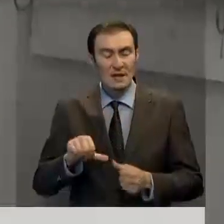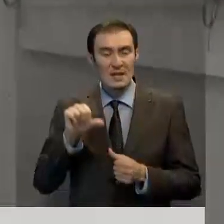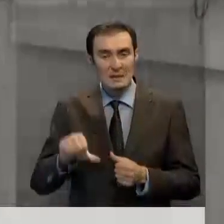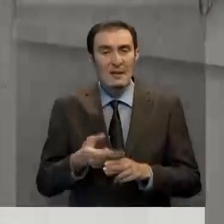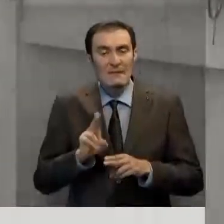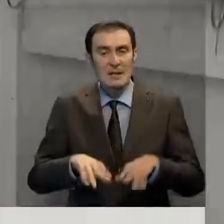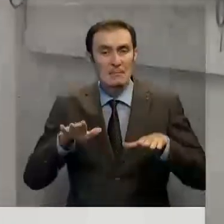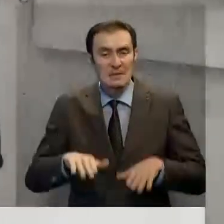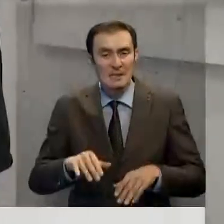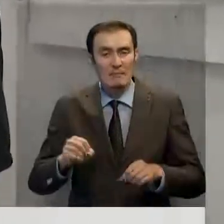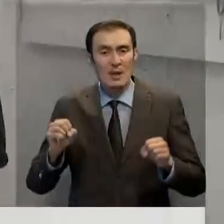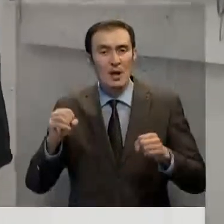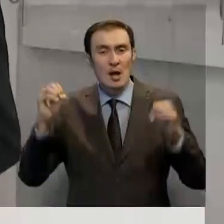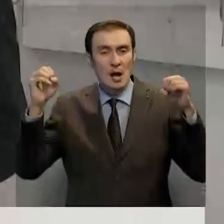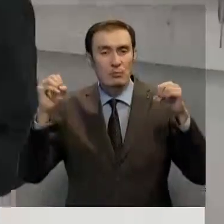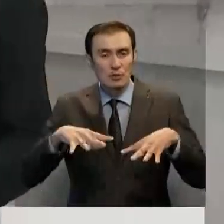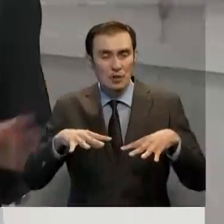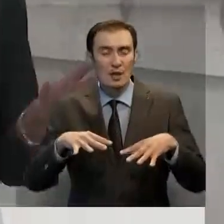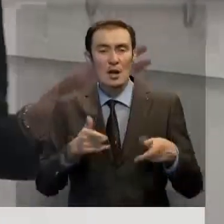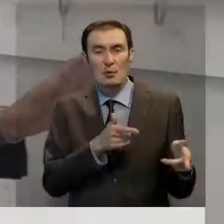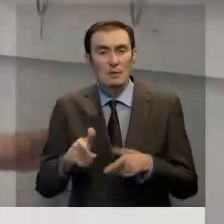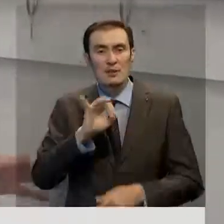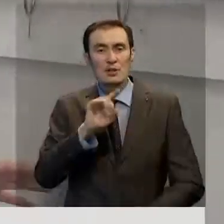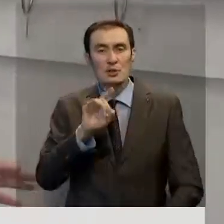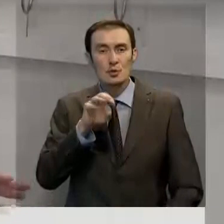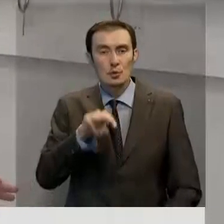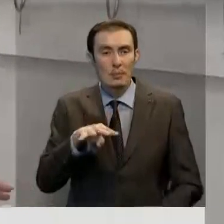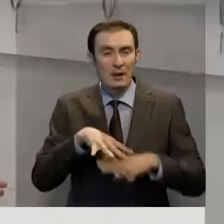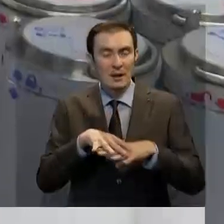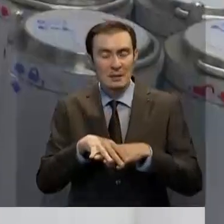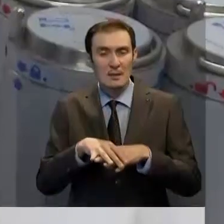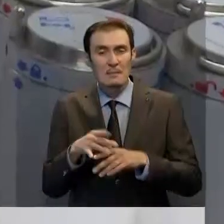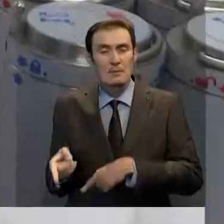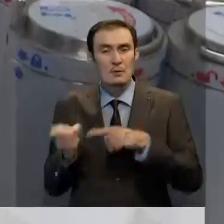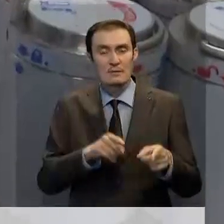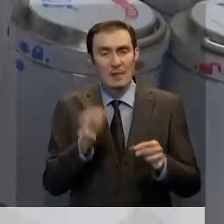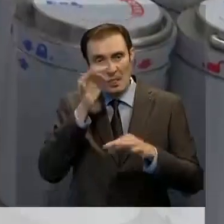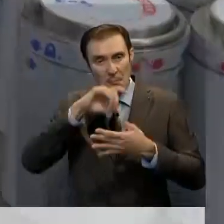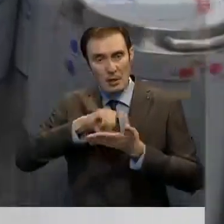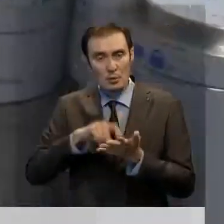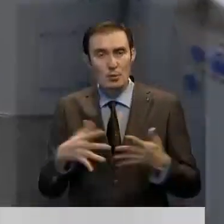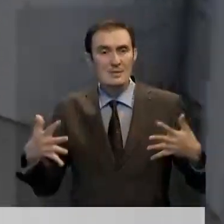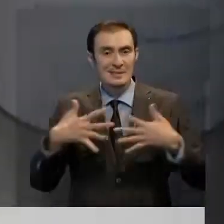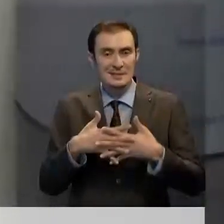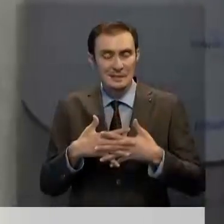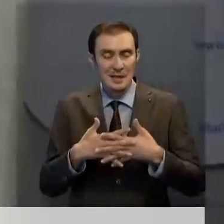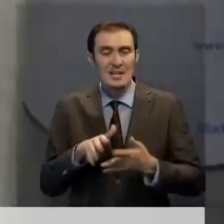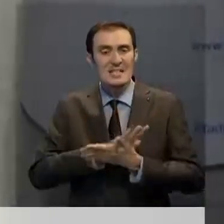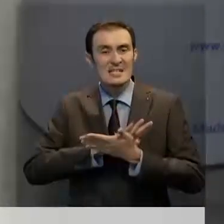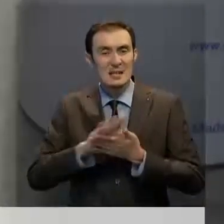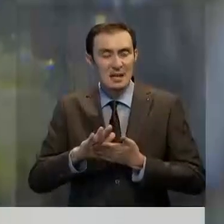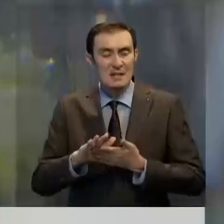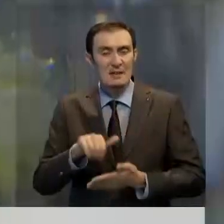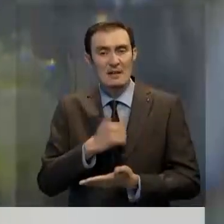здесь происходит облучение, и уже готовый изотоп поступает в лабораторию синтеза. Оперативность и стерильность здесь превыше